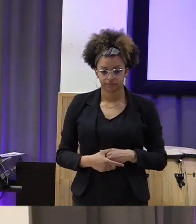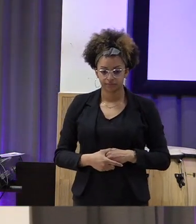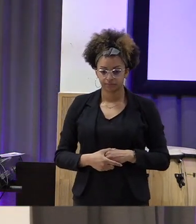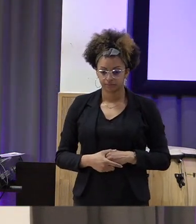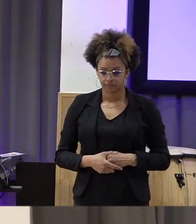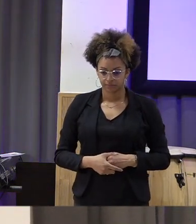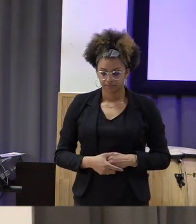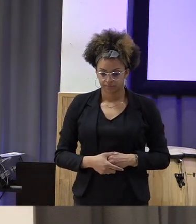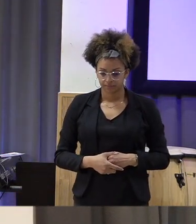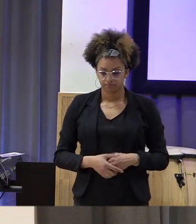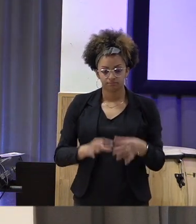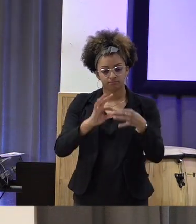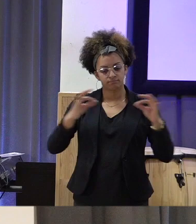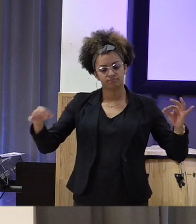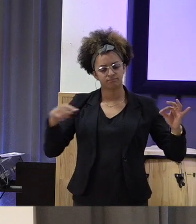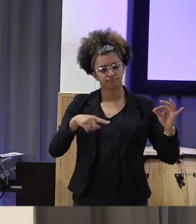La parole dit,